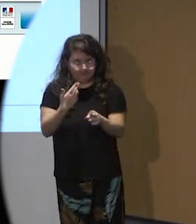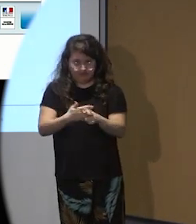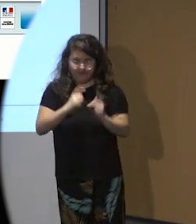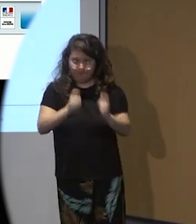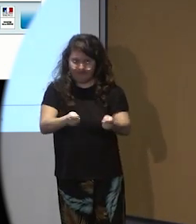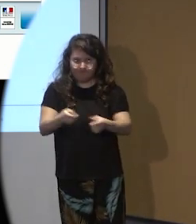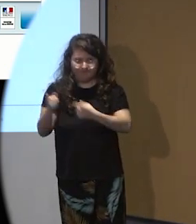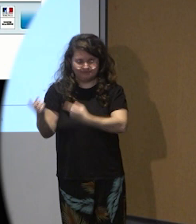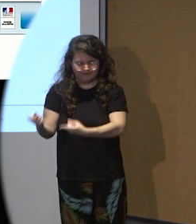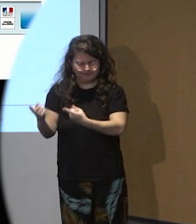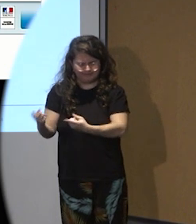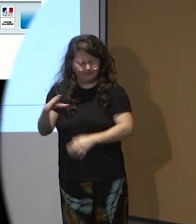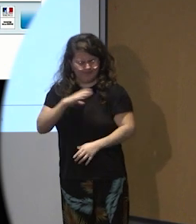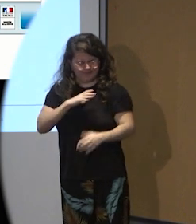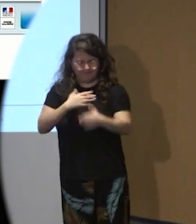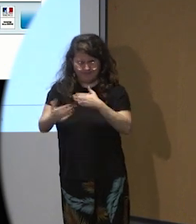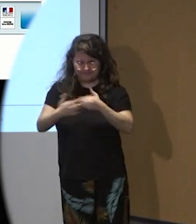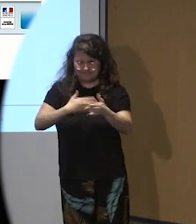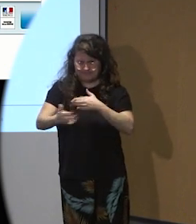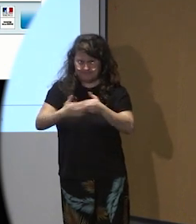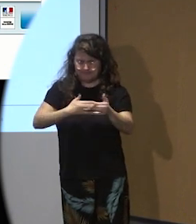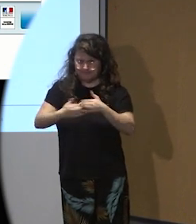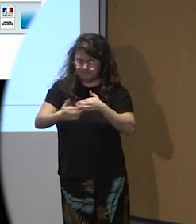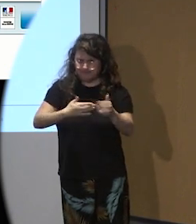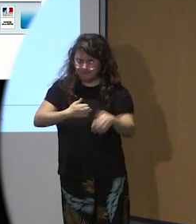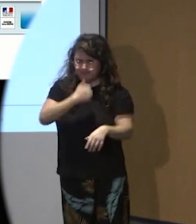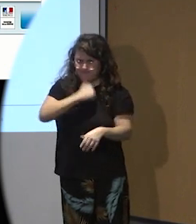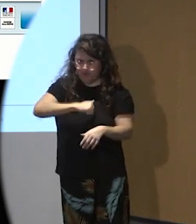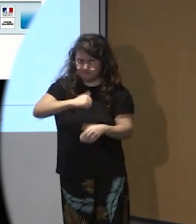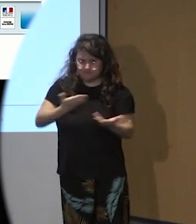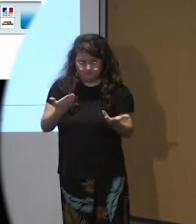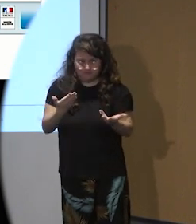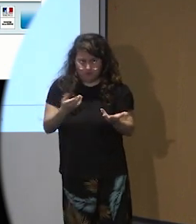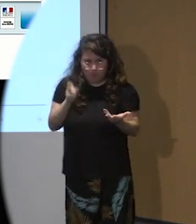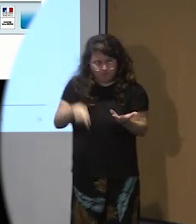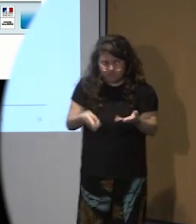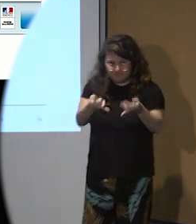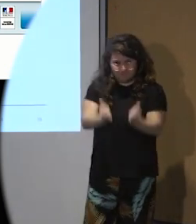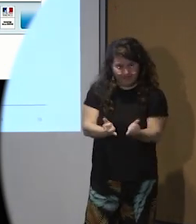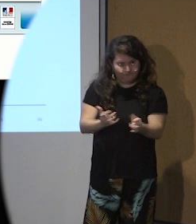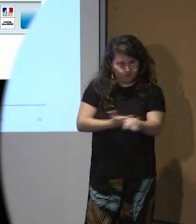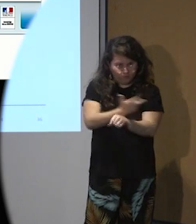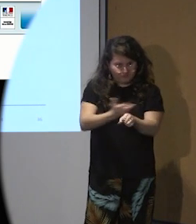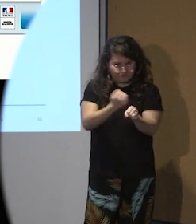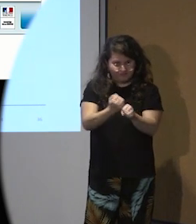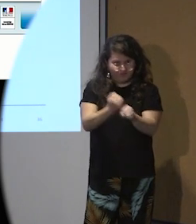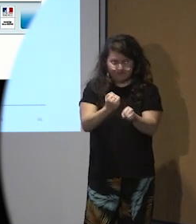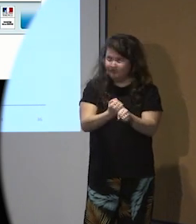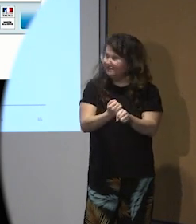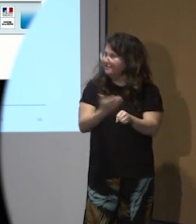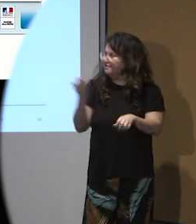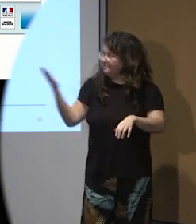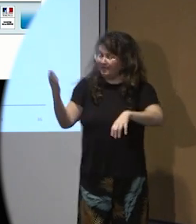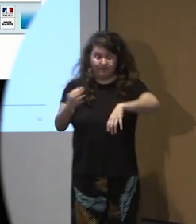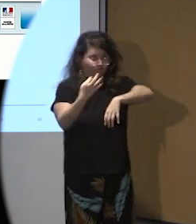Oui. Sauf que certains métiers font qu'on ne peut pas passer autrement que 3 heures assis. Aujourd'hui, on a des montres connectées qui sonnent